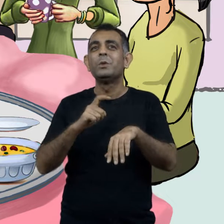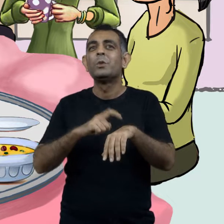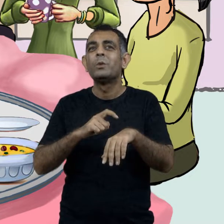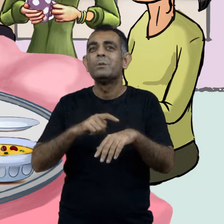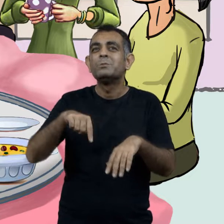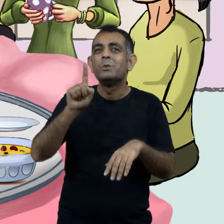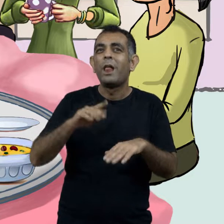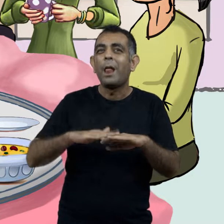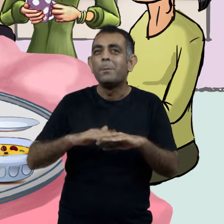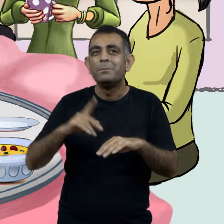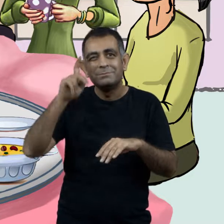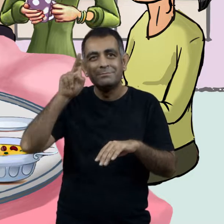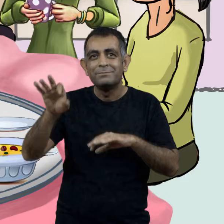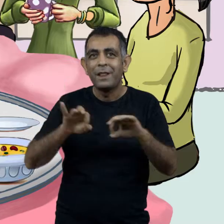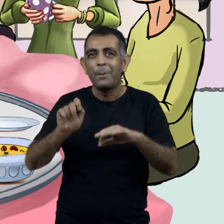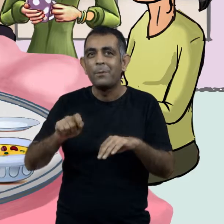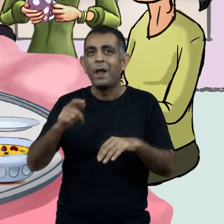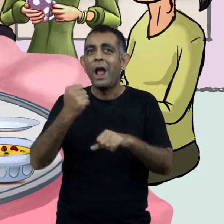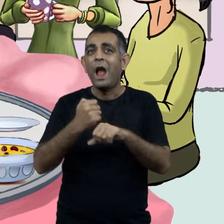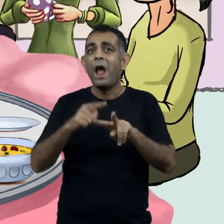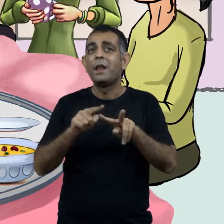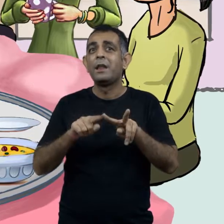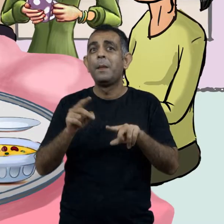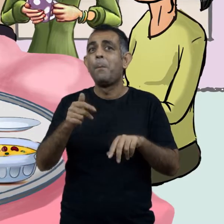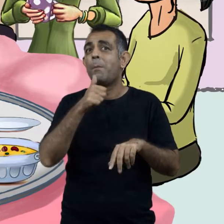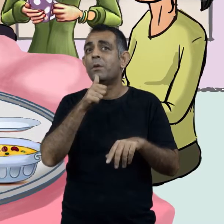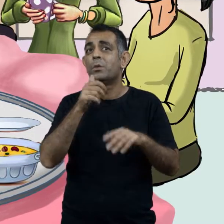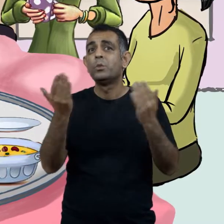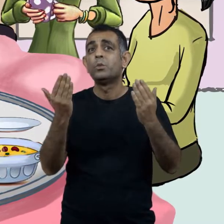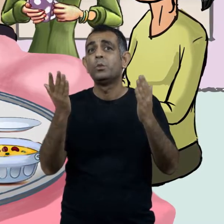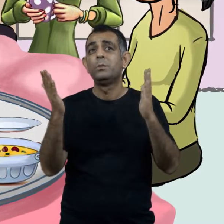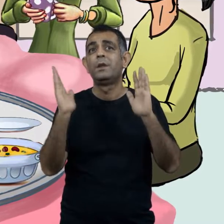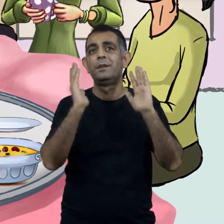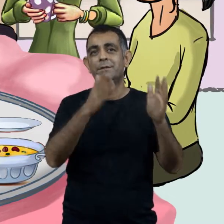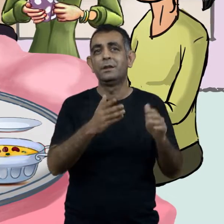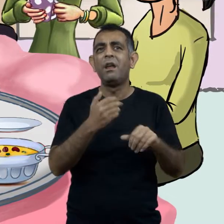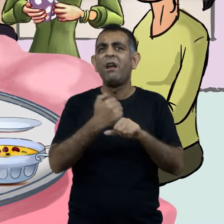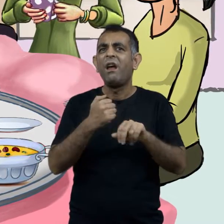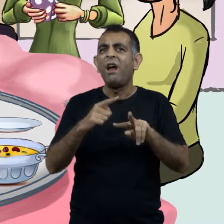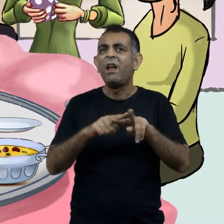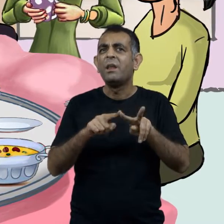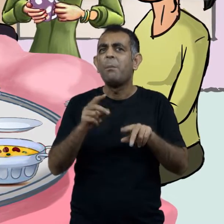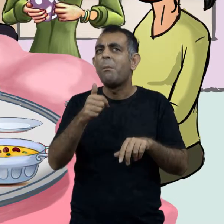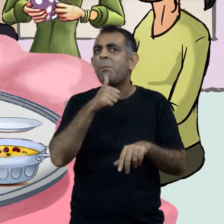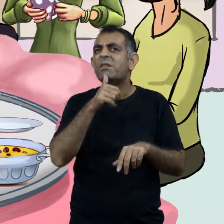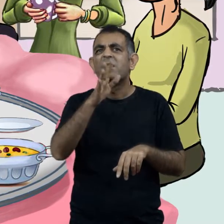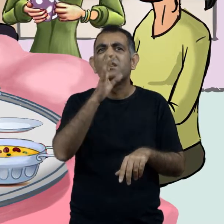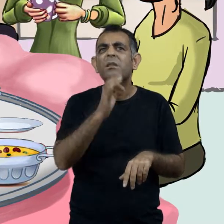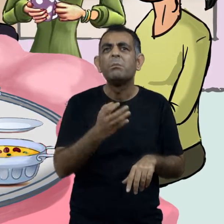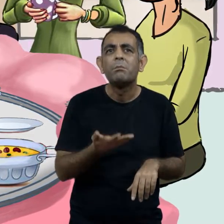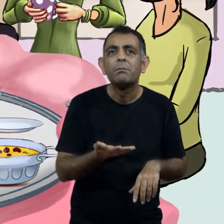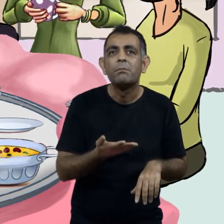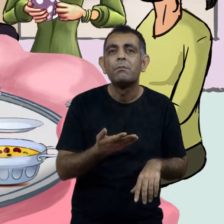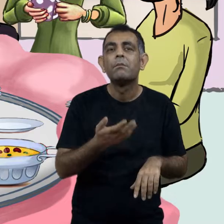hem de günün planını yapıyorlardı. Önce Gani Baba türbesine gideceğiz. Babacığım, Gani Baba